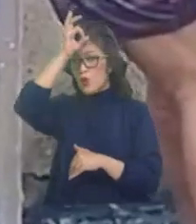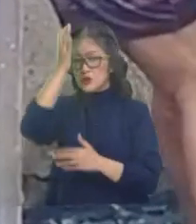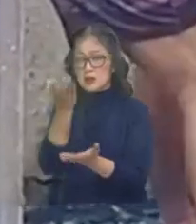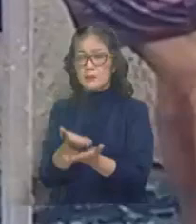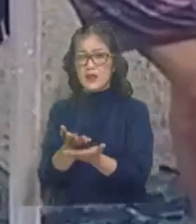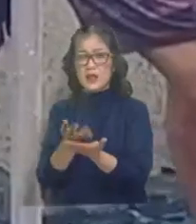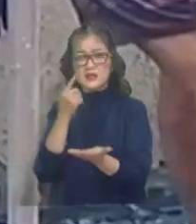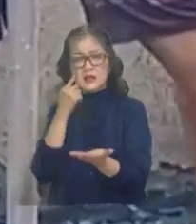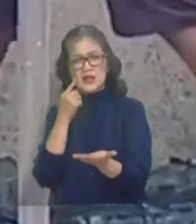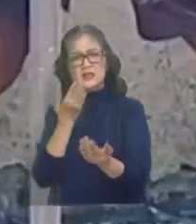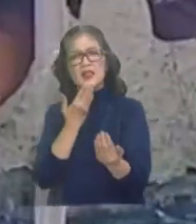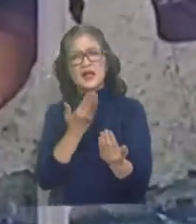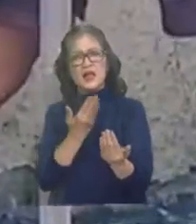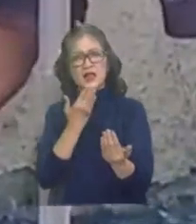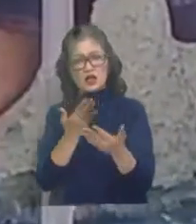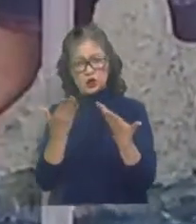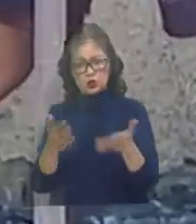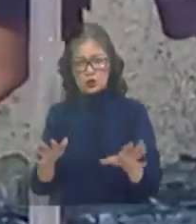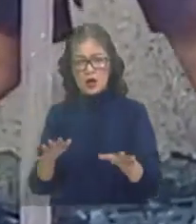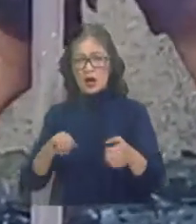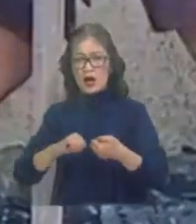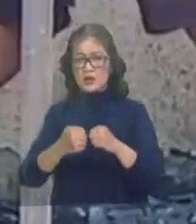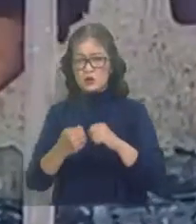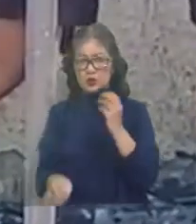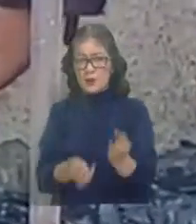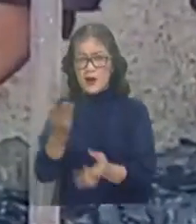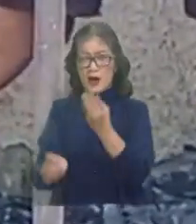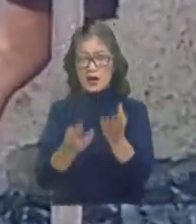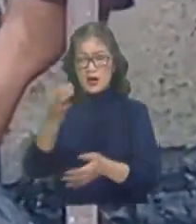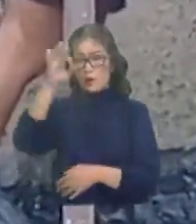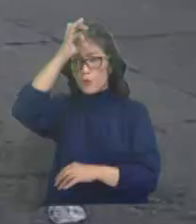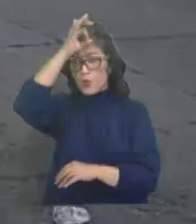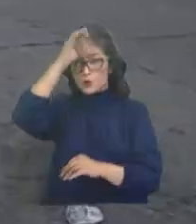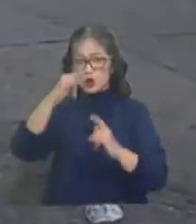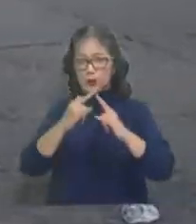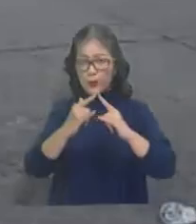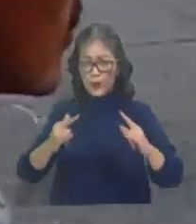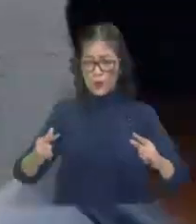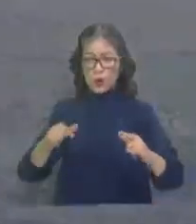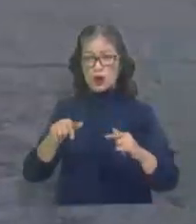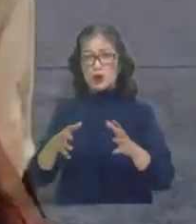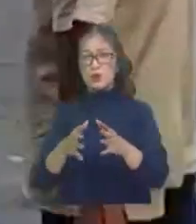sejumlah saksi. Kasus kebakaran ini ditangani aparat Polsek Pondok Gede dan Polres Metro Bekasi Kota.